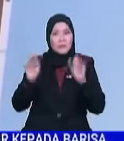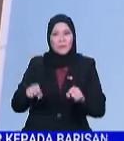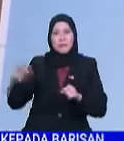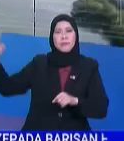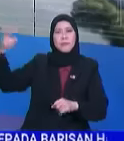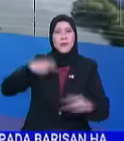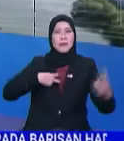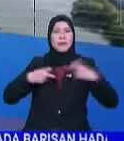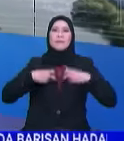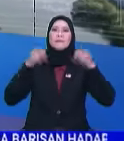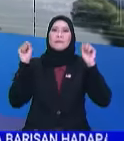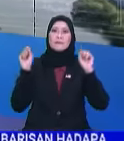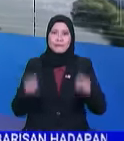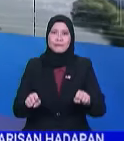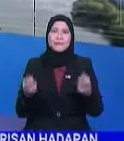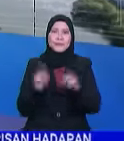berkenaan.